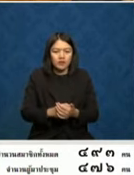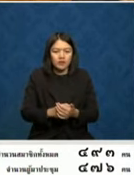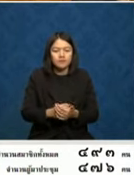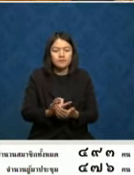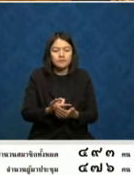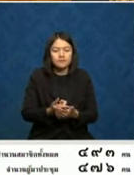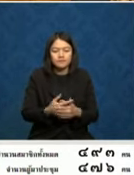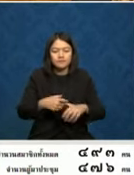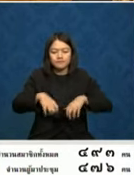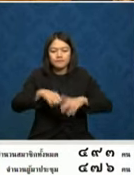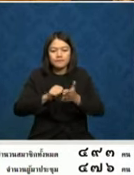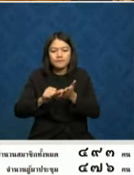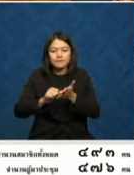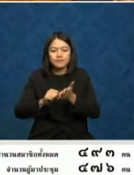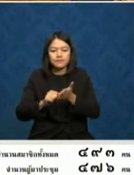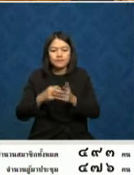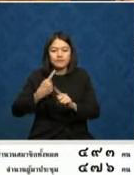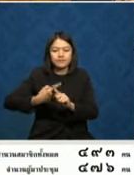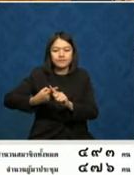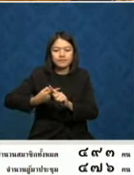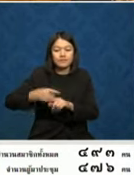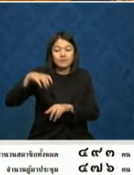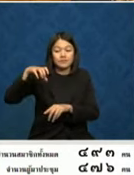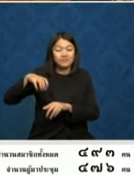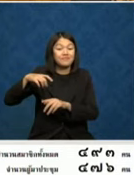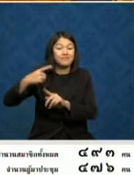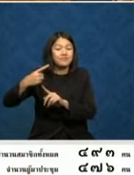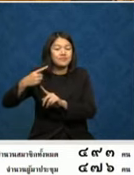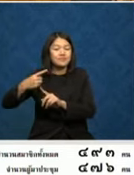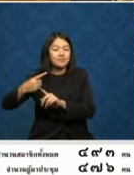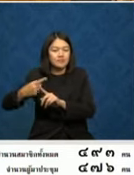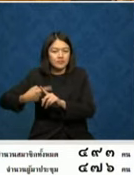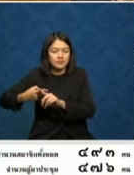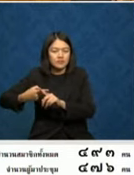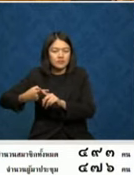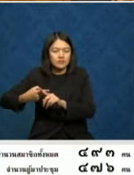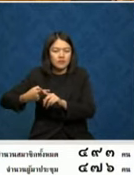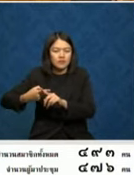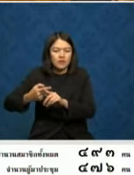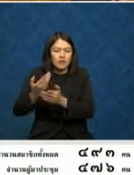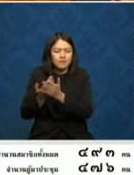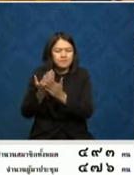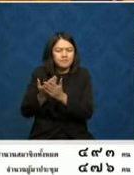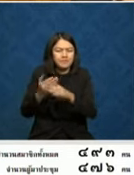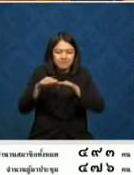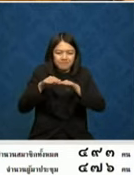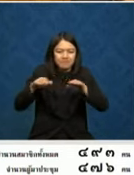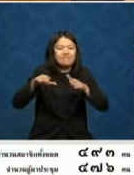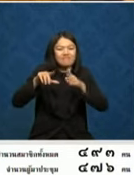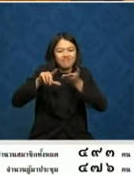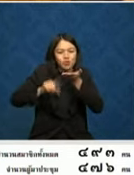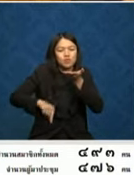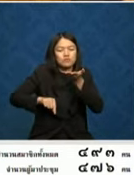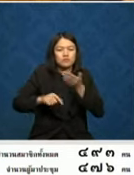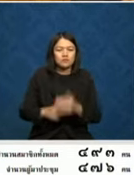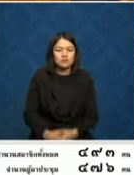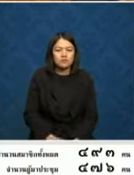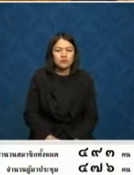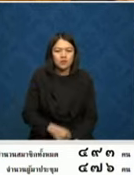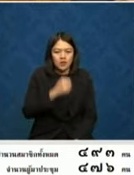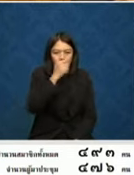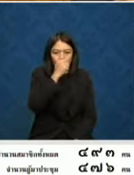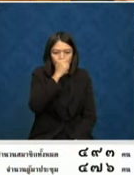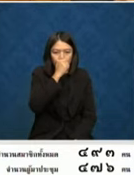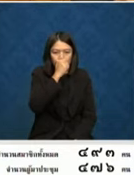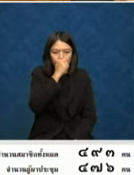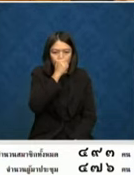เรทในเรื่องของอัตราค่าเช่าจากกรมธนารักษ์ไว้จนกระทั่งอยู่ในระดับที่ค่อนข้างต่ำนะครับเราจะเดินหน้าในโ